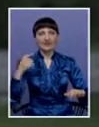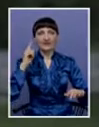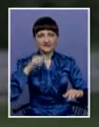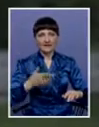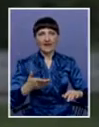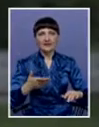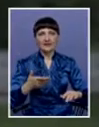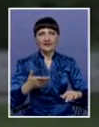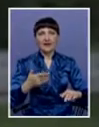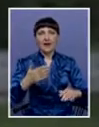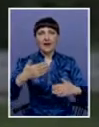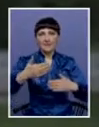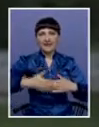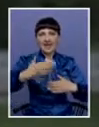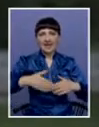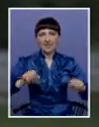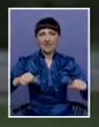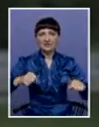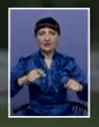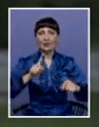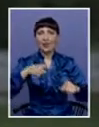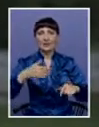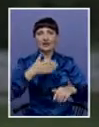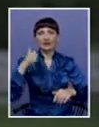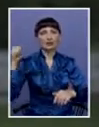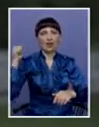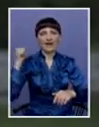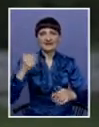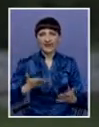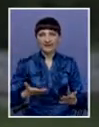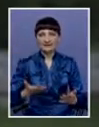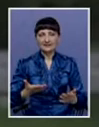в передней части мотоциклов госномеров нету, а сзади часть она установлена.